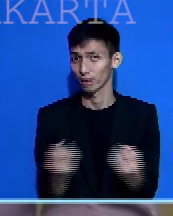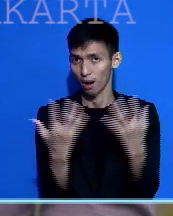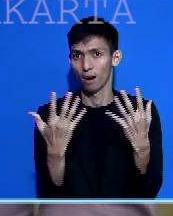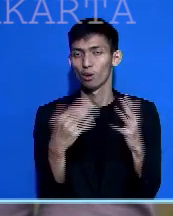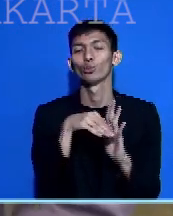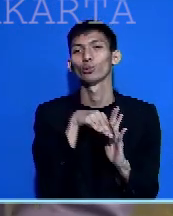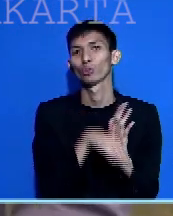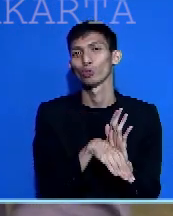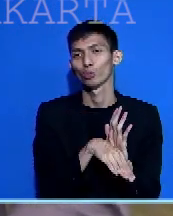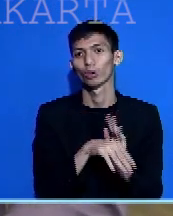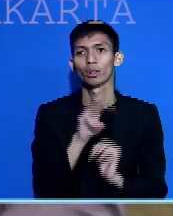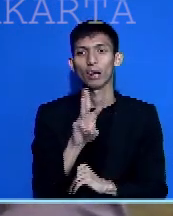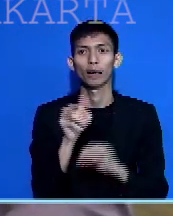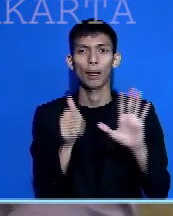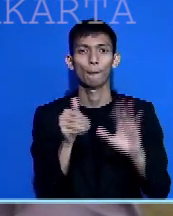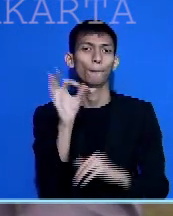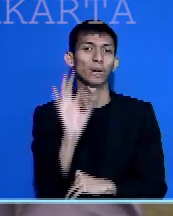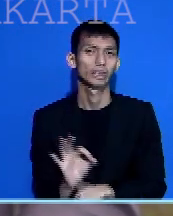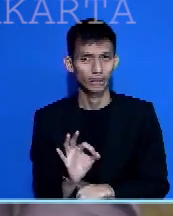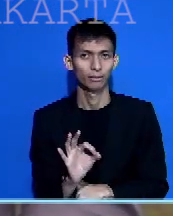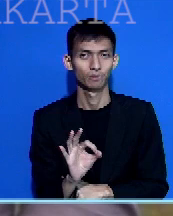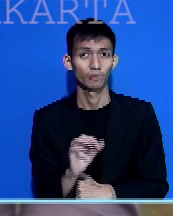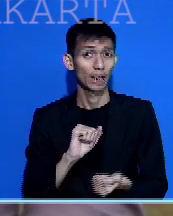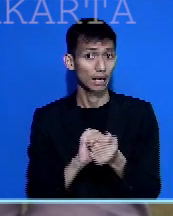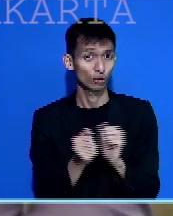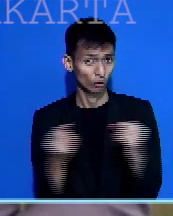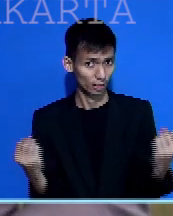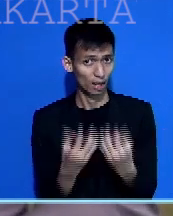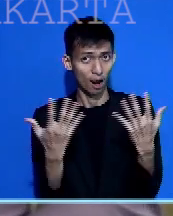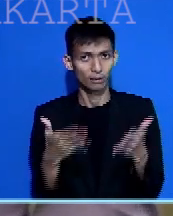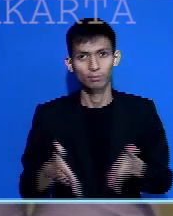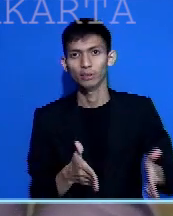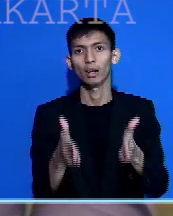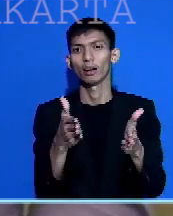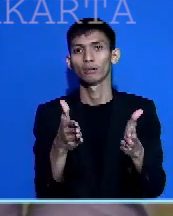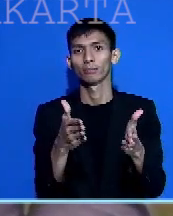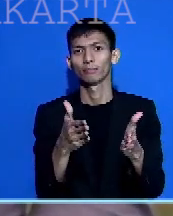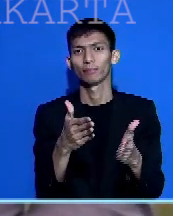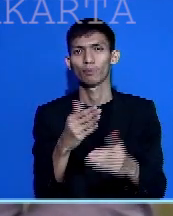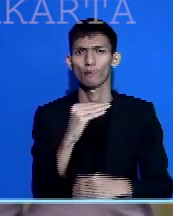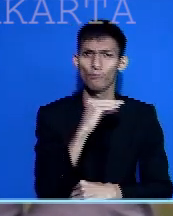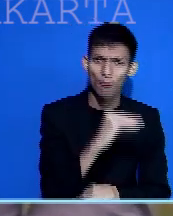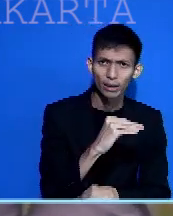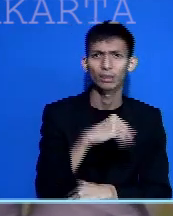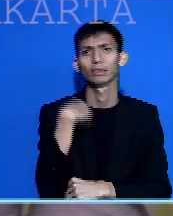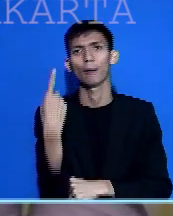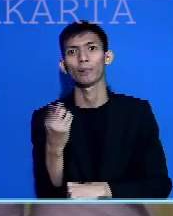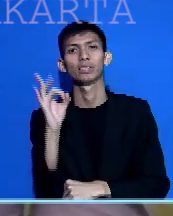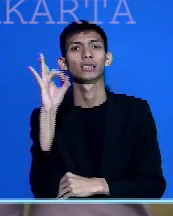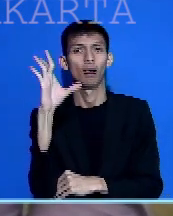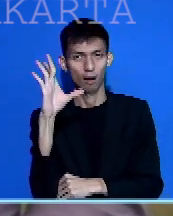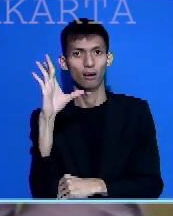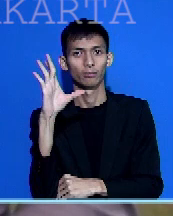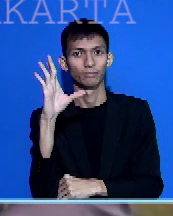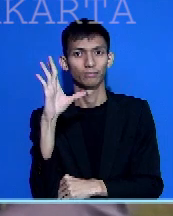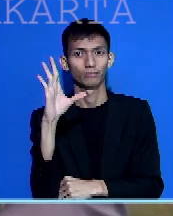26%. kejadian laka lanta sebagian besar terjadi di pagi hari menjelang siang dan Sore